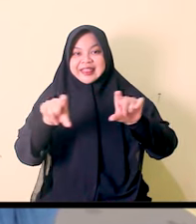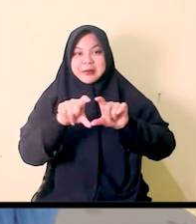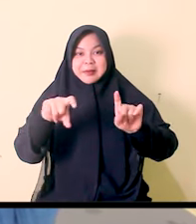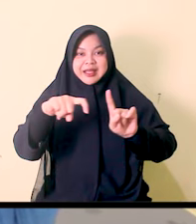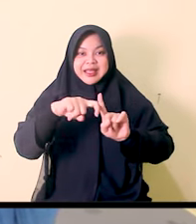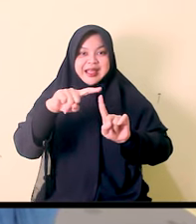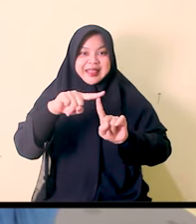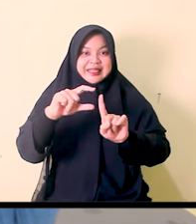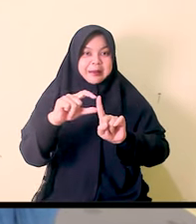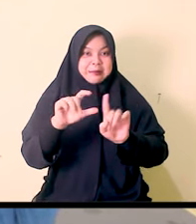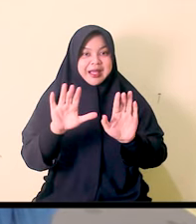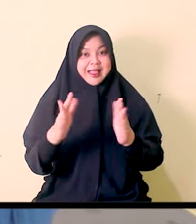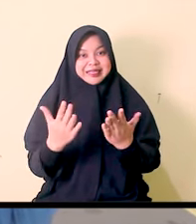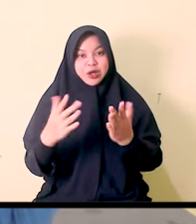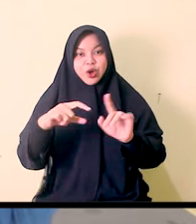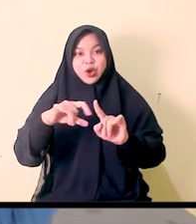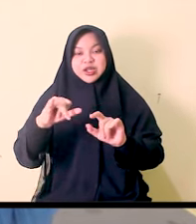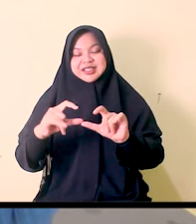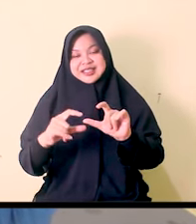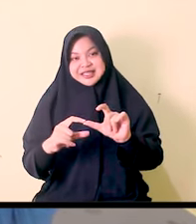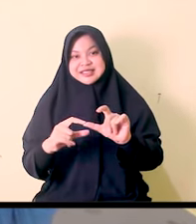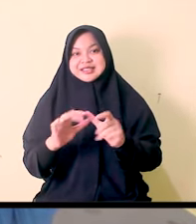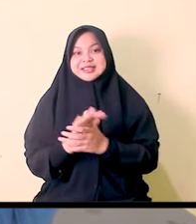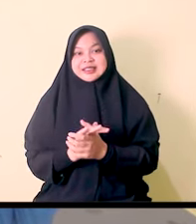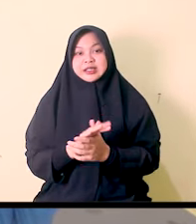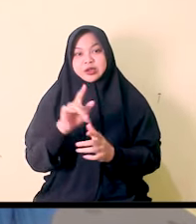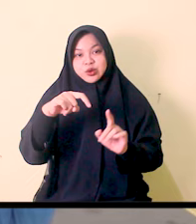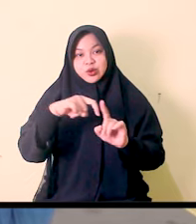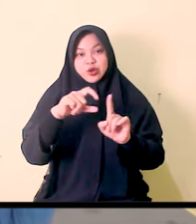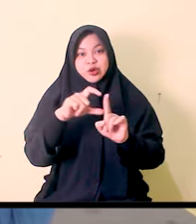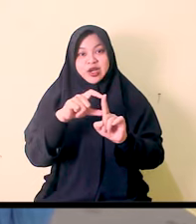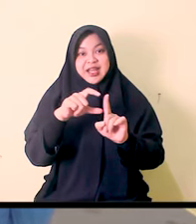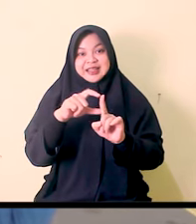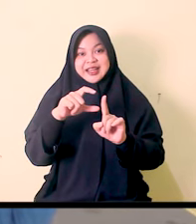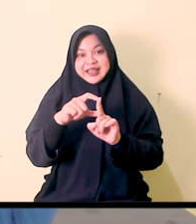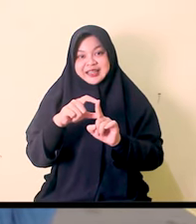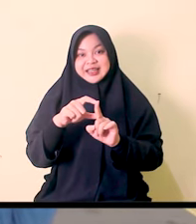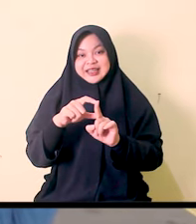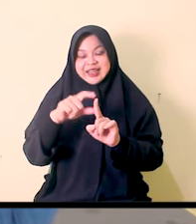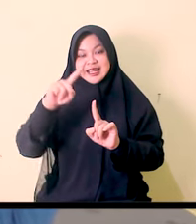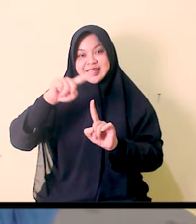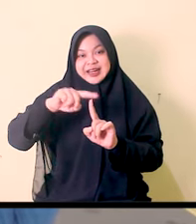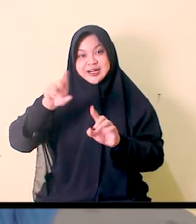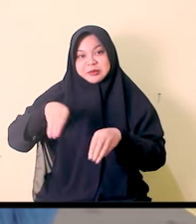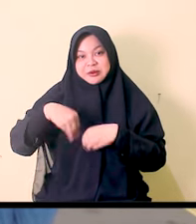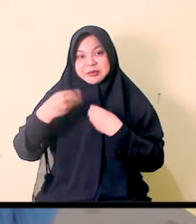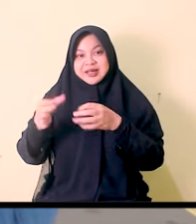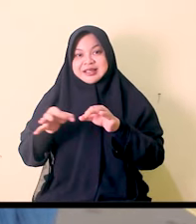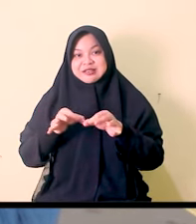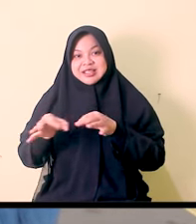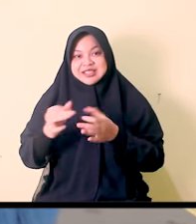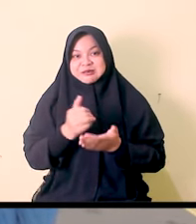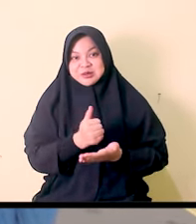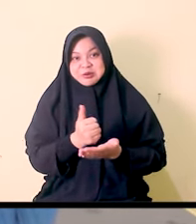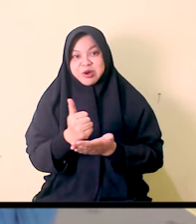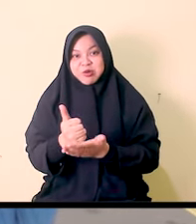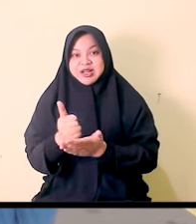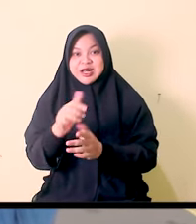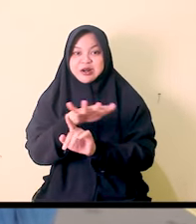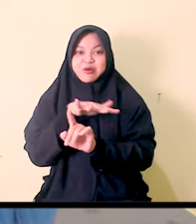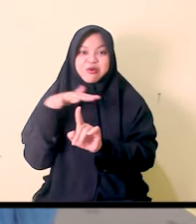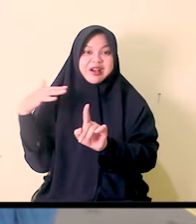itu kdd trebungan yang memfasilitasi hal tersebut memberikan fasilitas juga sama warga trebunganan